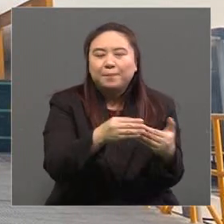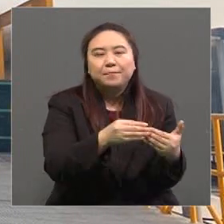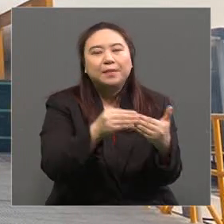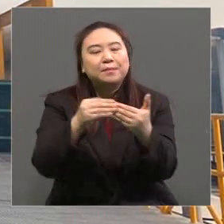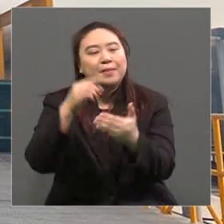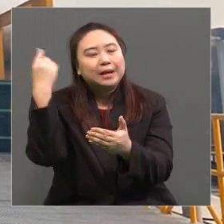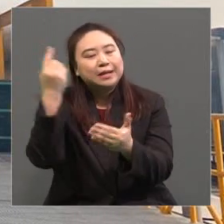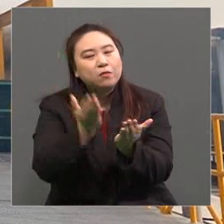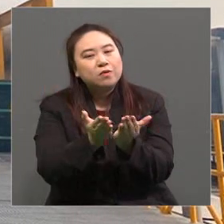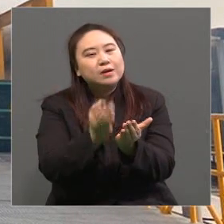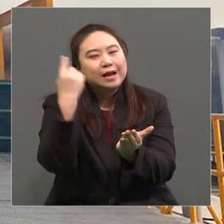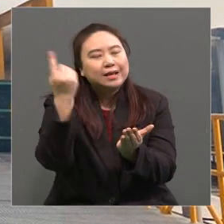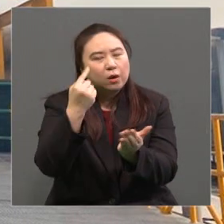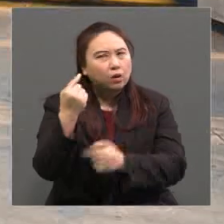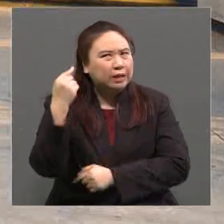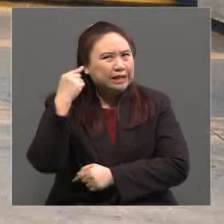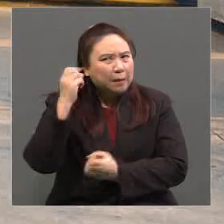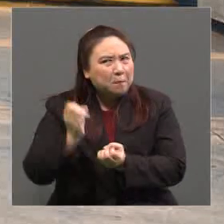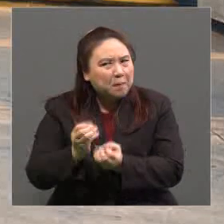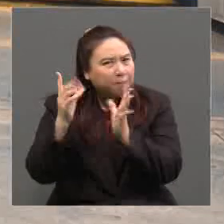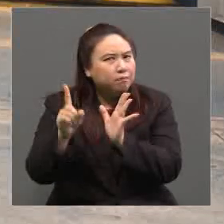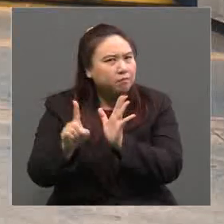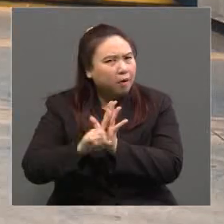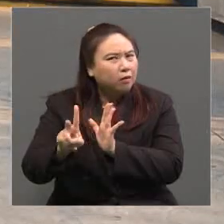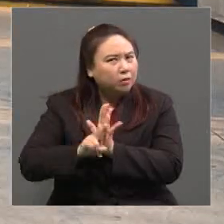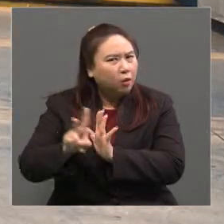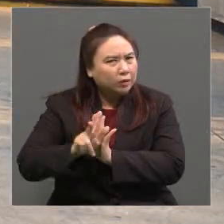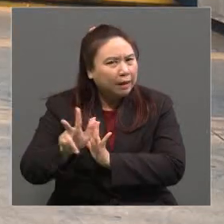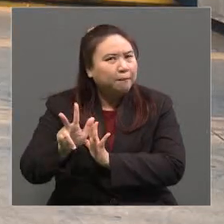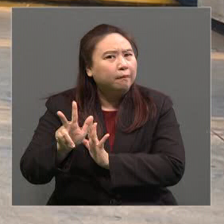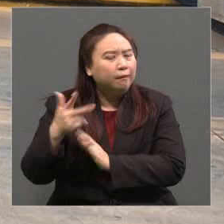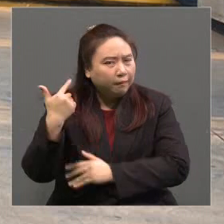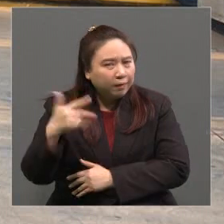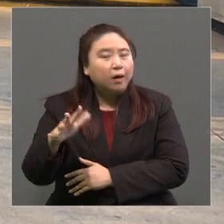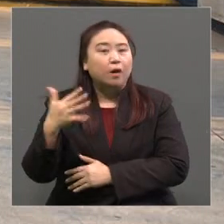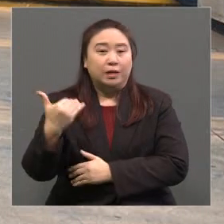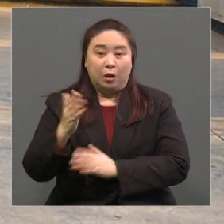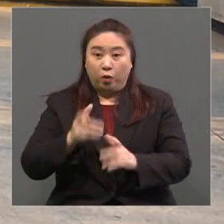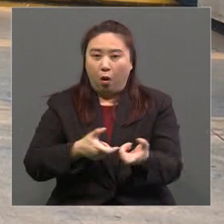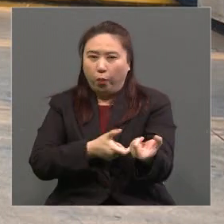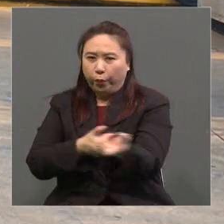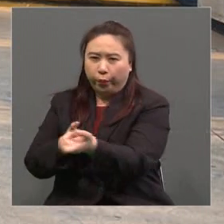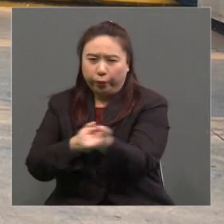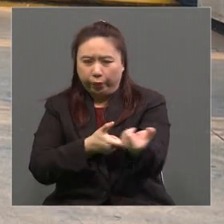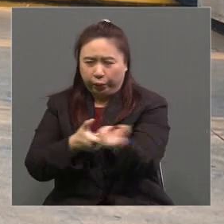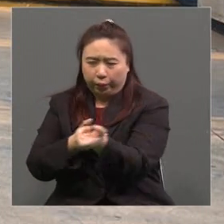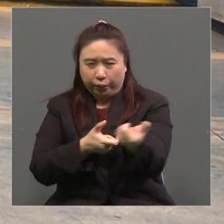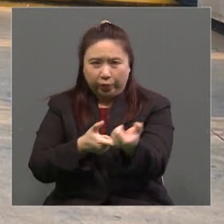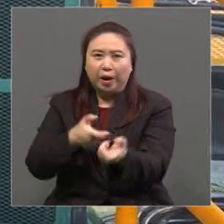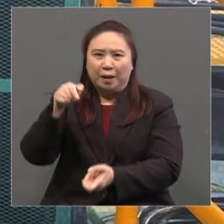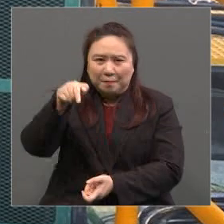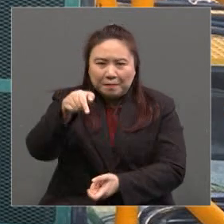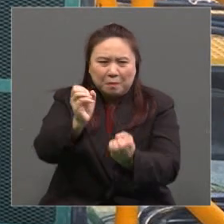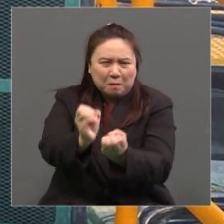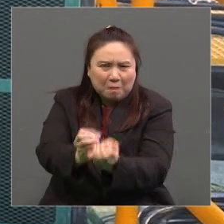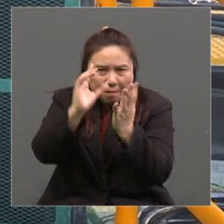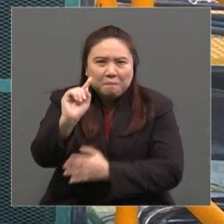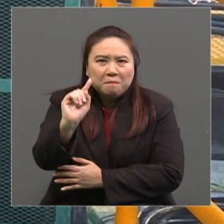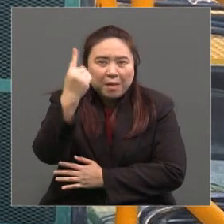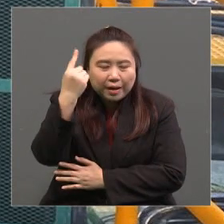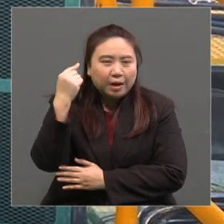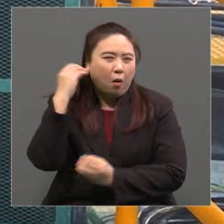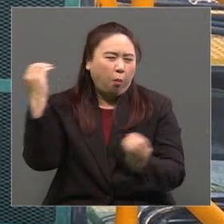ไหม้ที่เรืออยู่3ลำเบื้องต้นพบว่าเป็นเรือนำเที่ยวซึ่งในพื้นที่ได้ยินเสียงระเบิด 2-3 ครั้งครับขณะที่เจ้าหน้าที่ดับเ